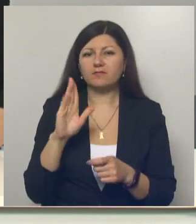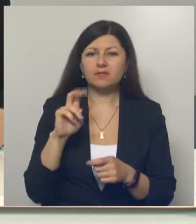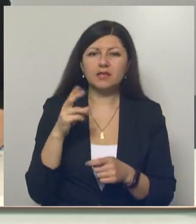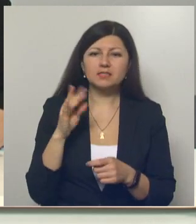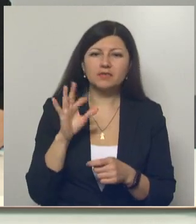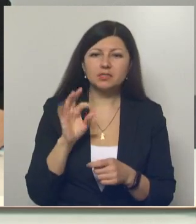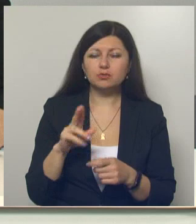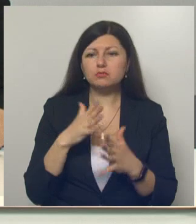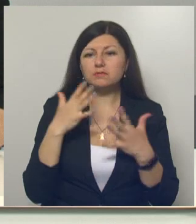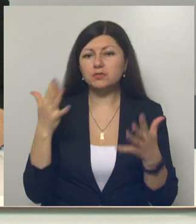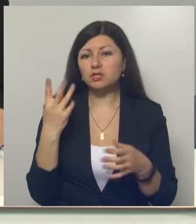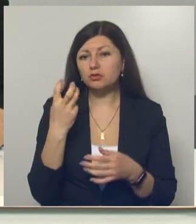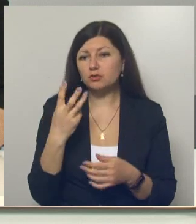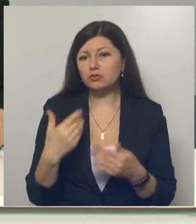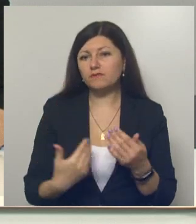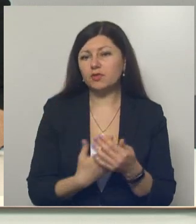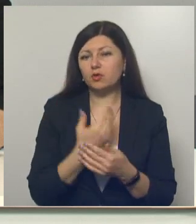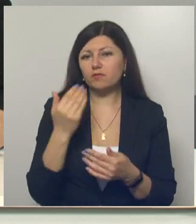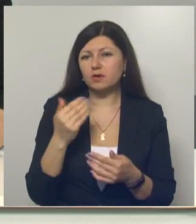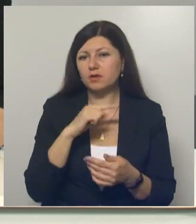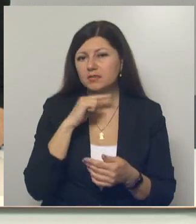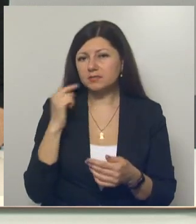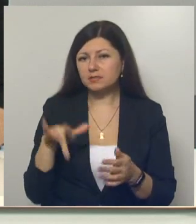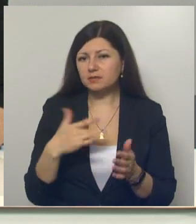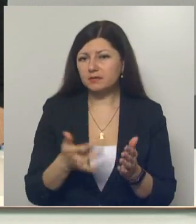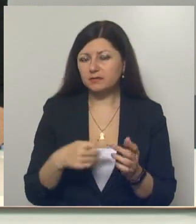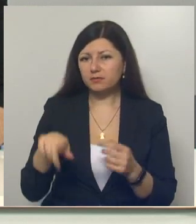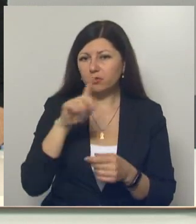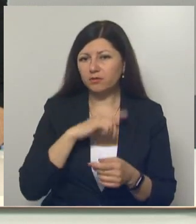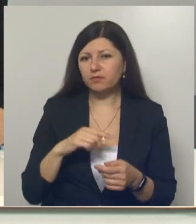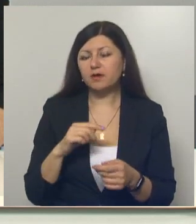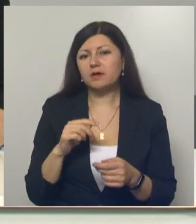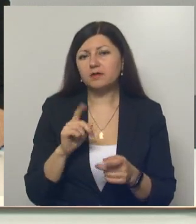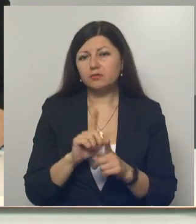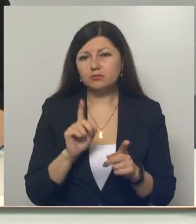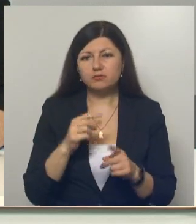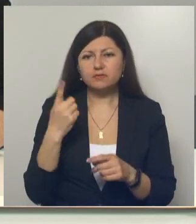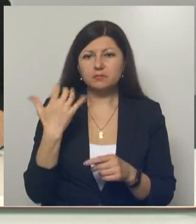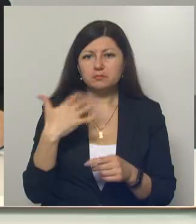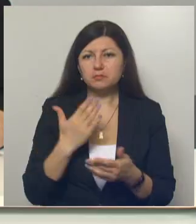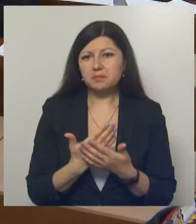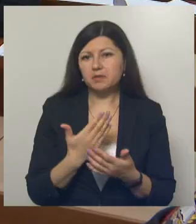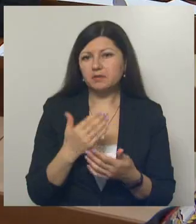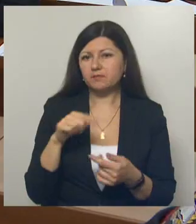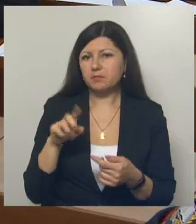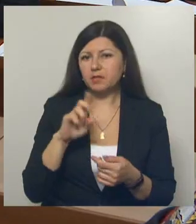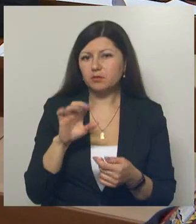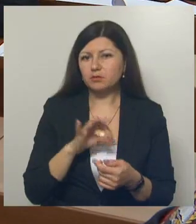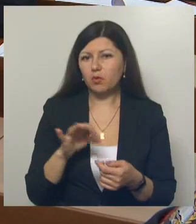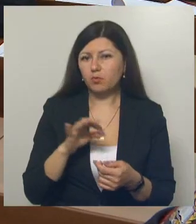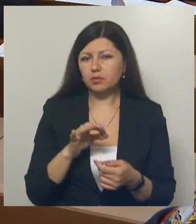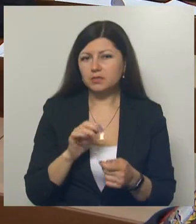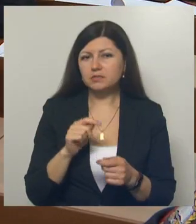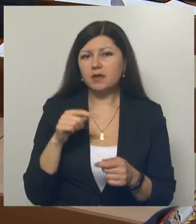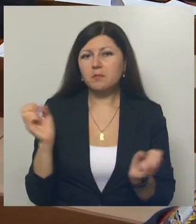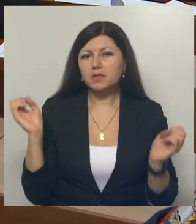а также свыше 300 в новых российских регионах. Порядка 180 развернули в Белгородской области. Они